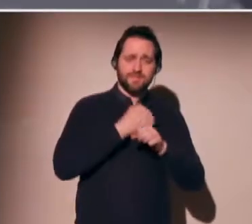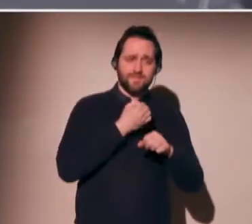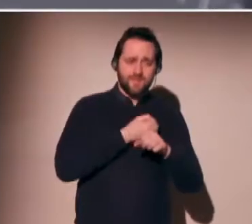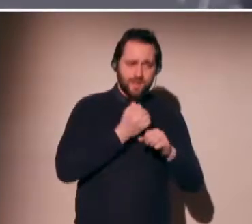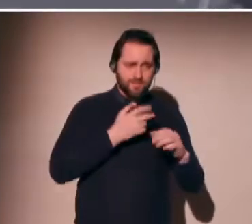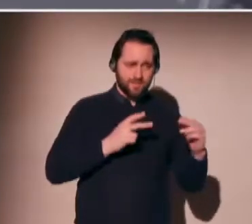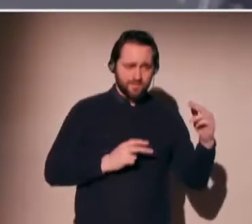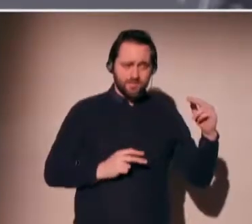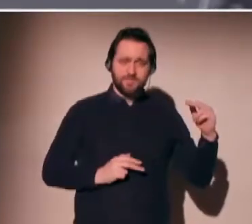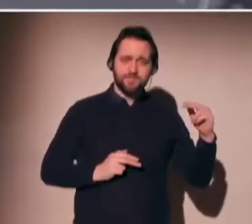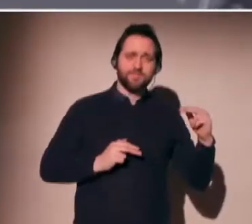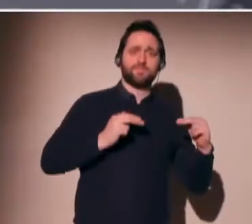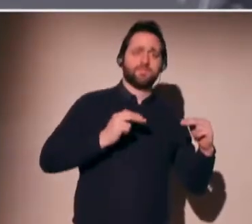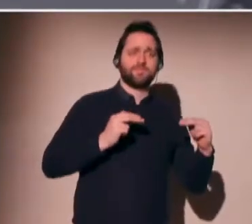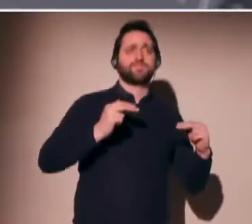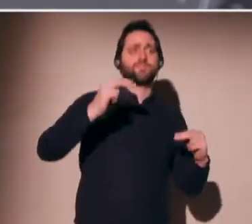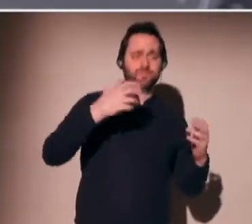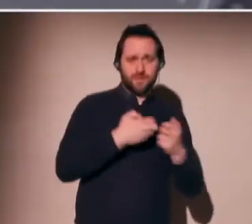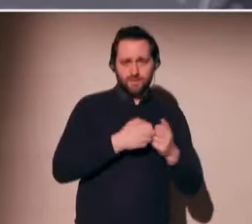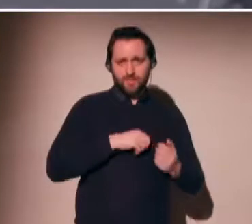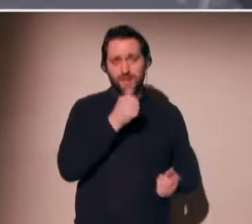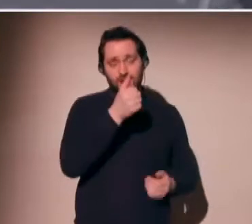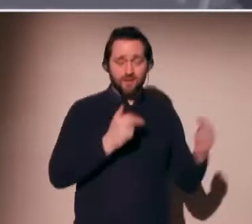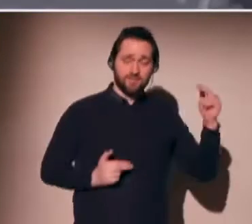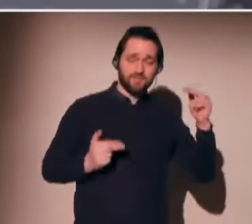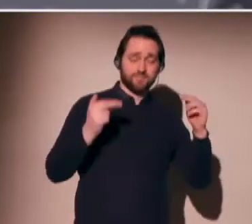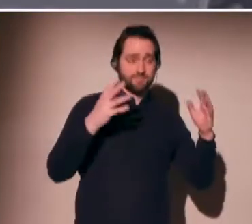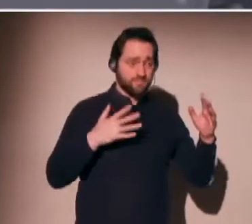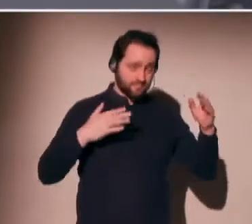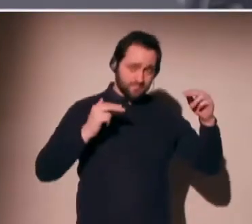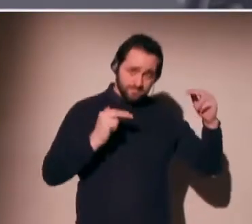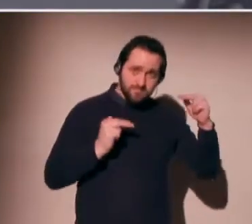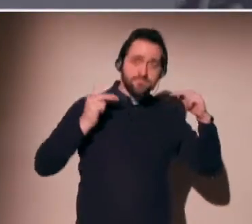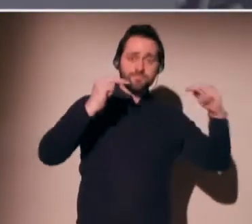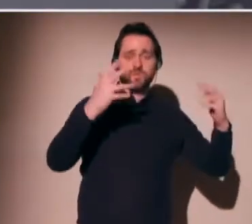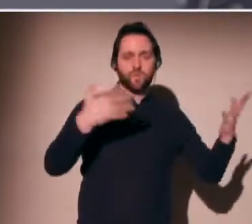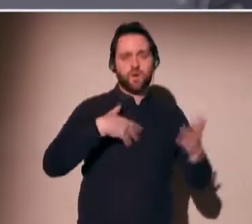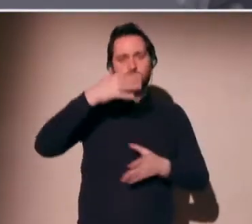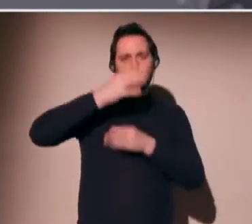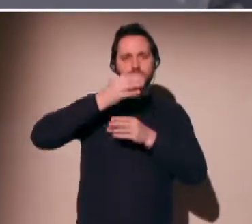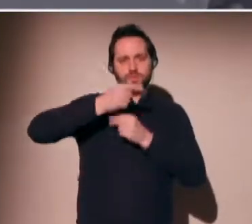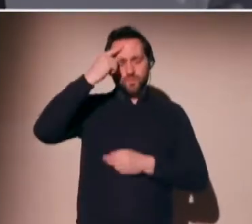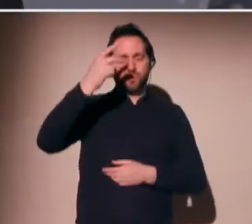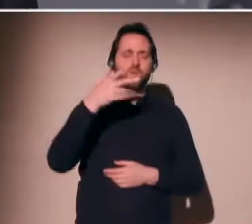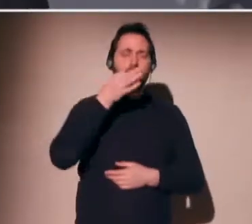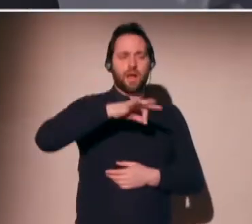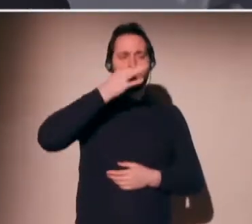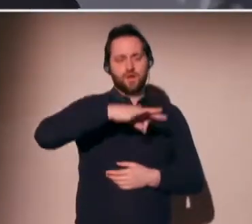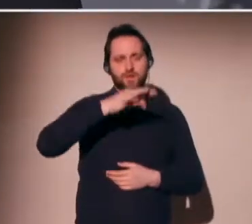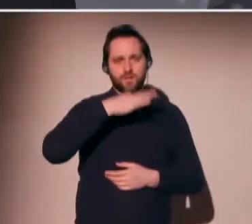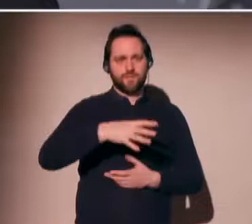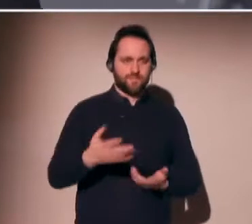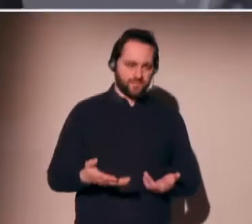d'entre eux, c'est la reconnaissance de la parole, qui aujourd'hui est extrêmement utile. À l'époque, c'était vraiment une catastrophe, surtout si vous aviez un